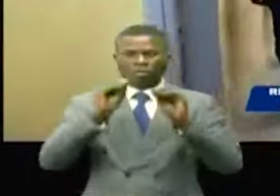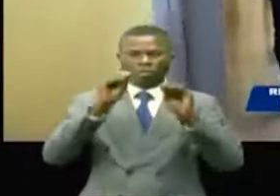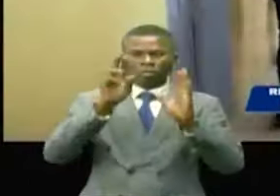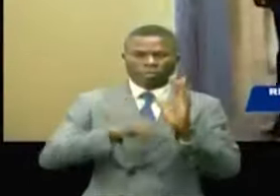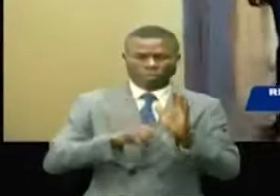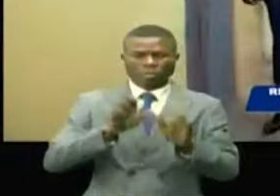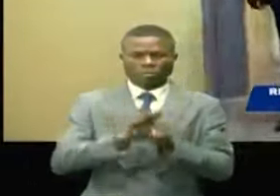et